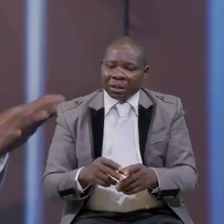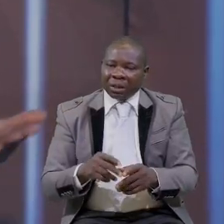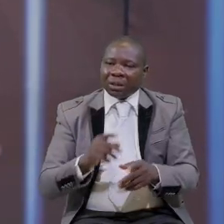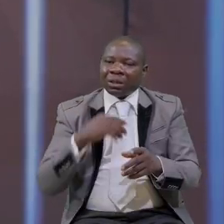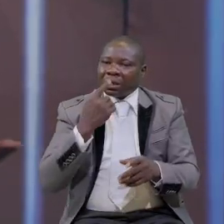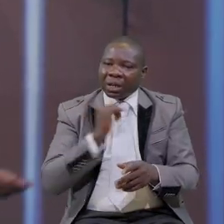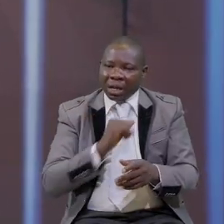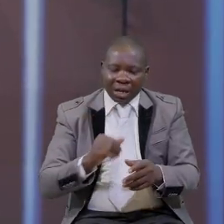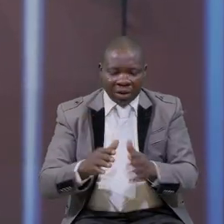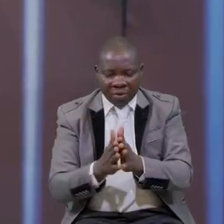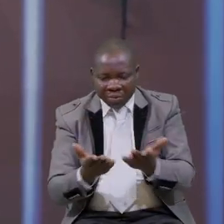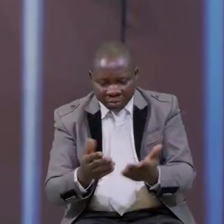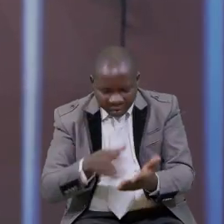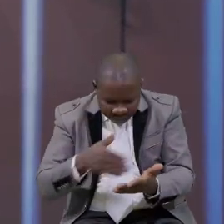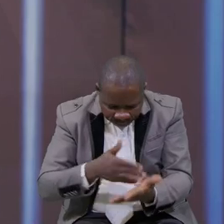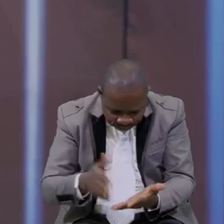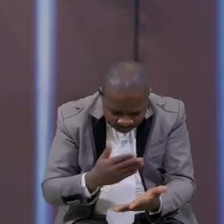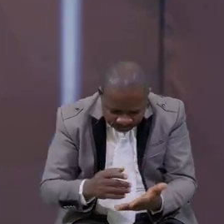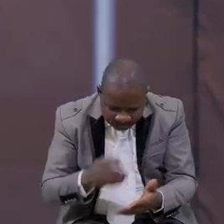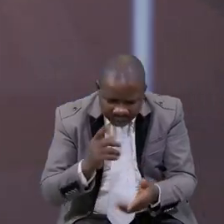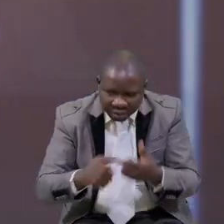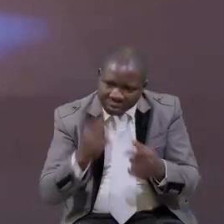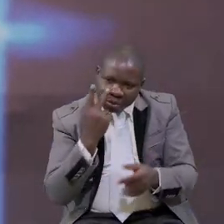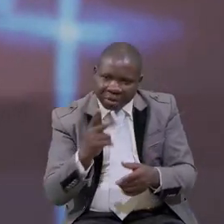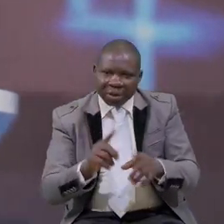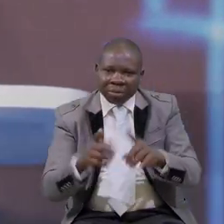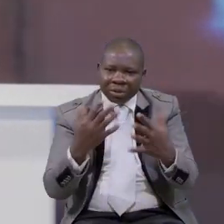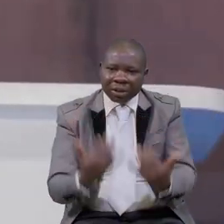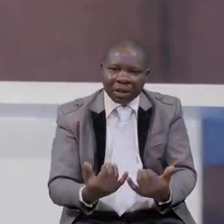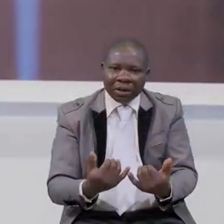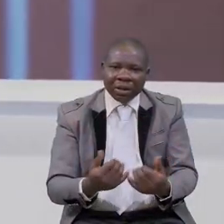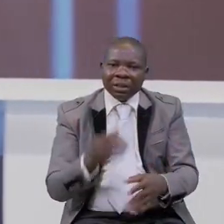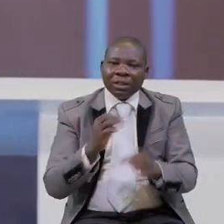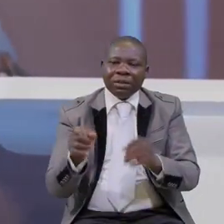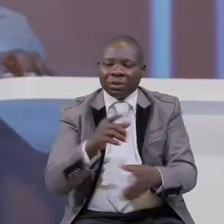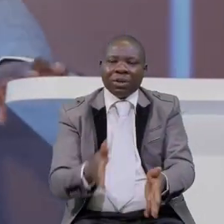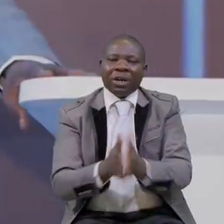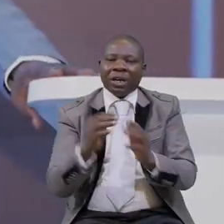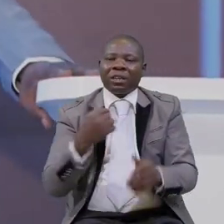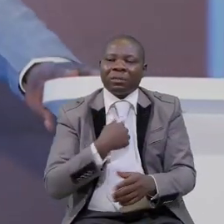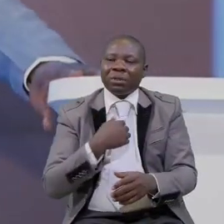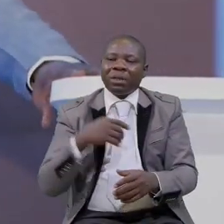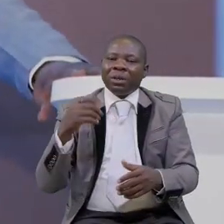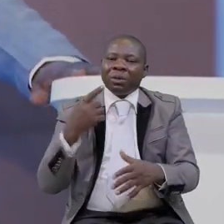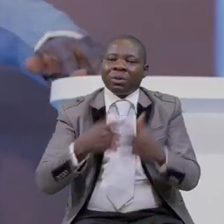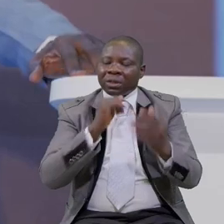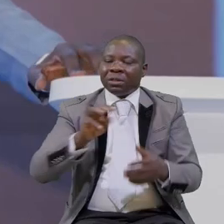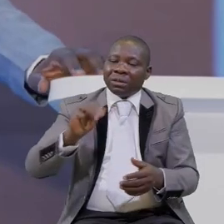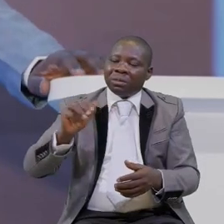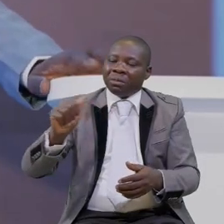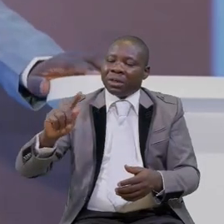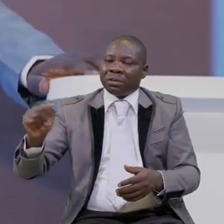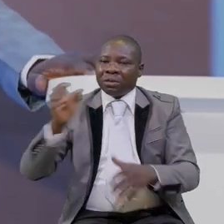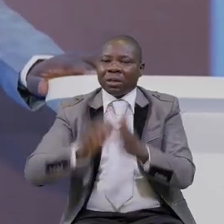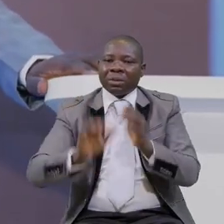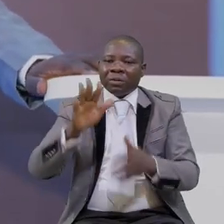ça pour voir si je peux voir. Mais maintenant, posez-moi la question. Matthieu 5, verset 3. Heureux